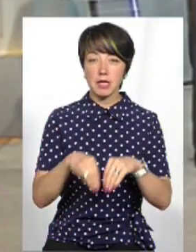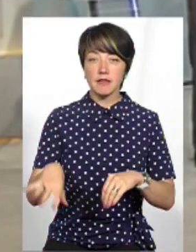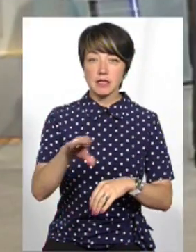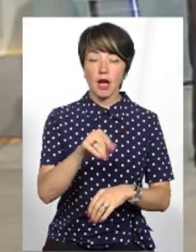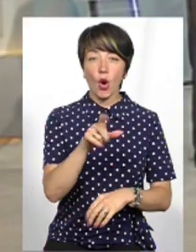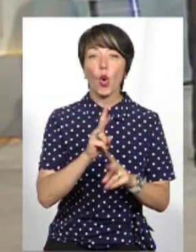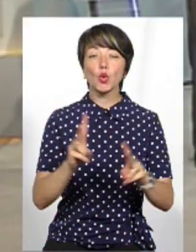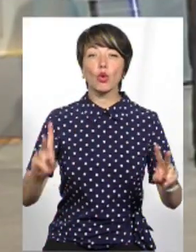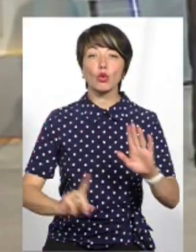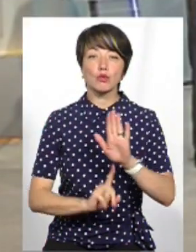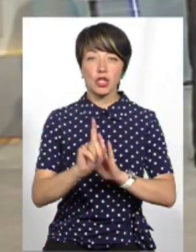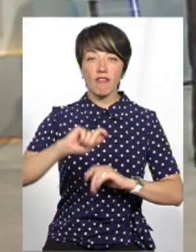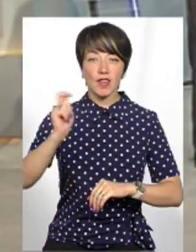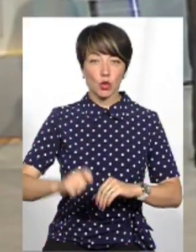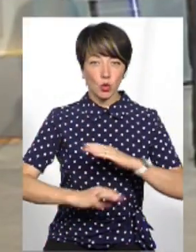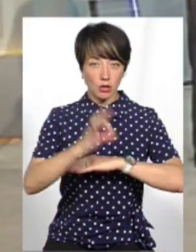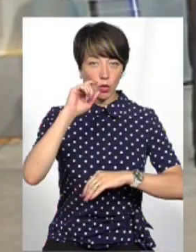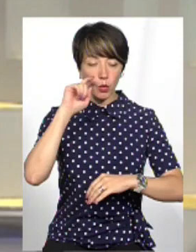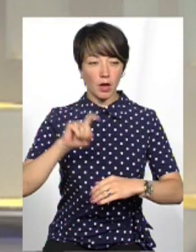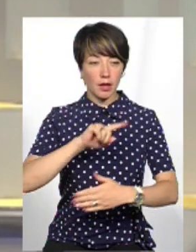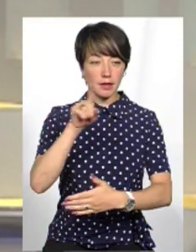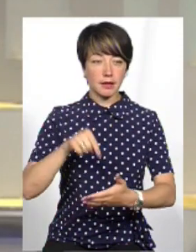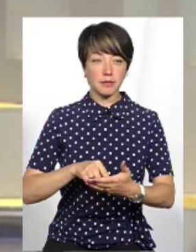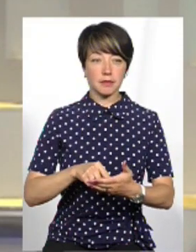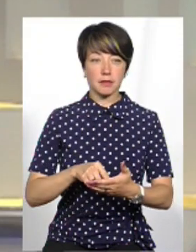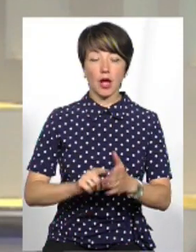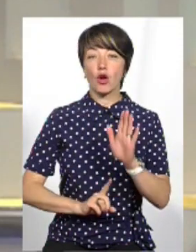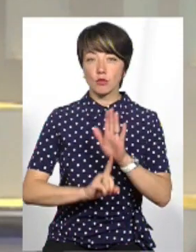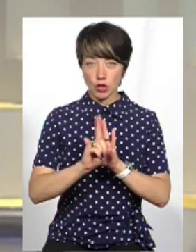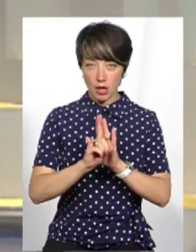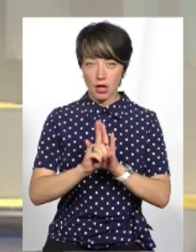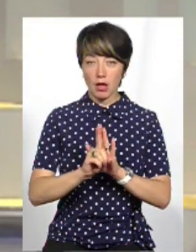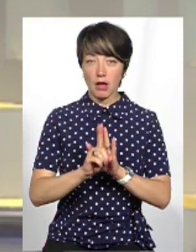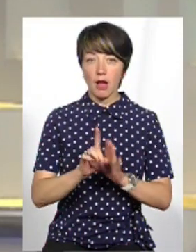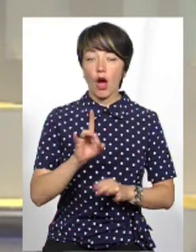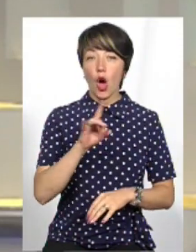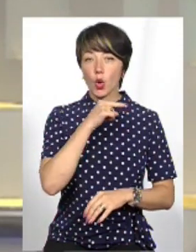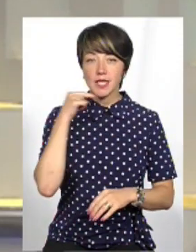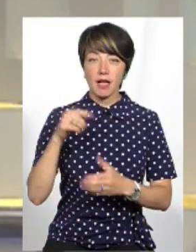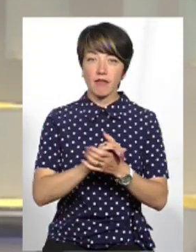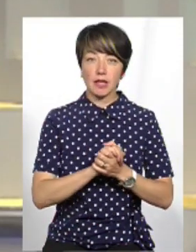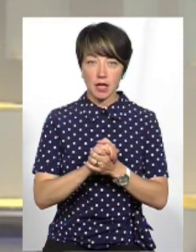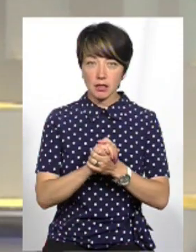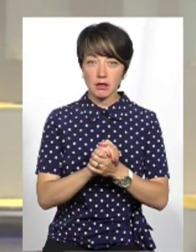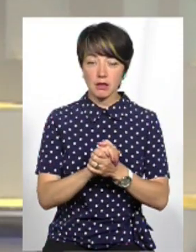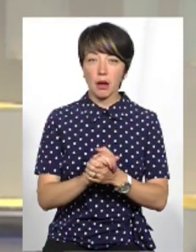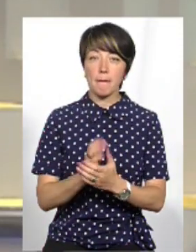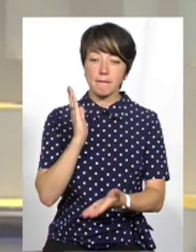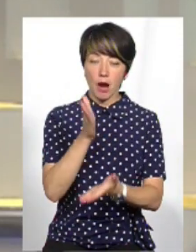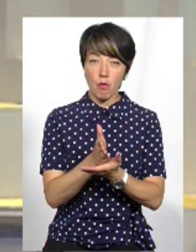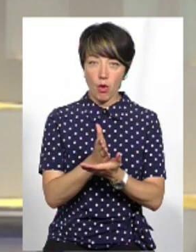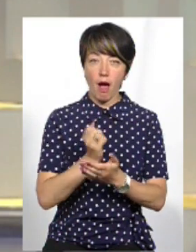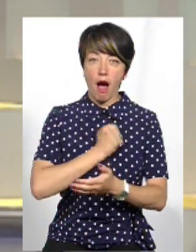всіх кандидатів. Хто розпочав війну на Сході України? Її розпочала РФ. Російська Федерація шляхом прямої